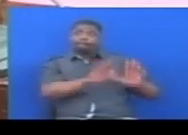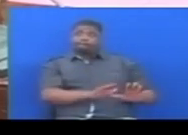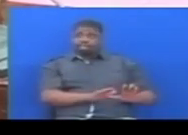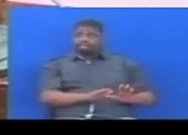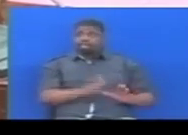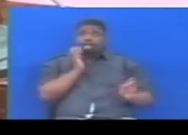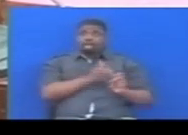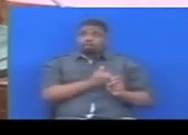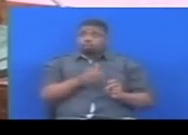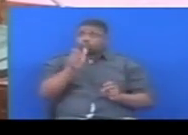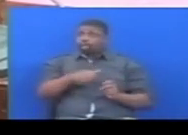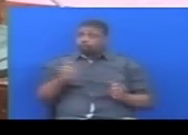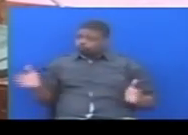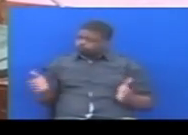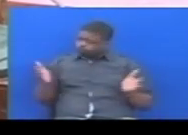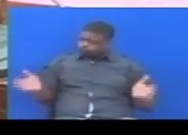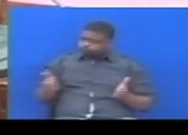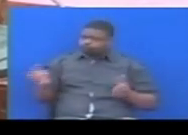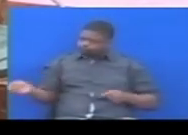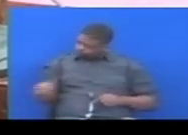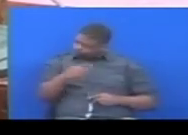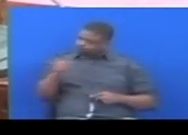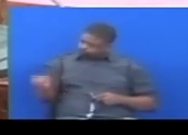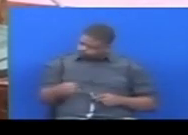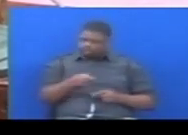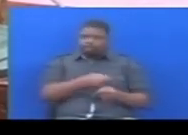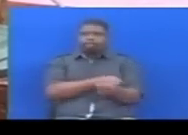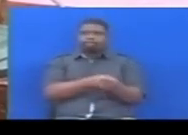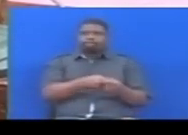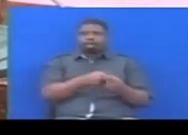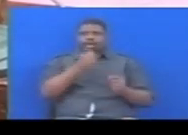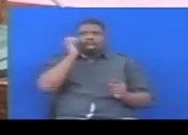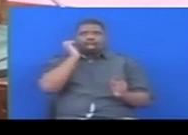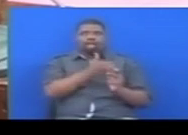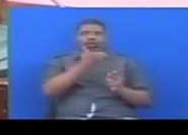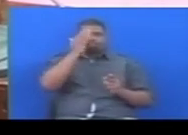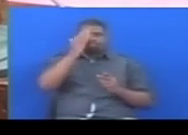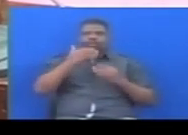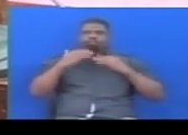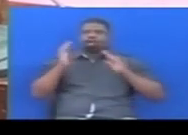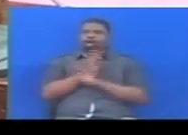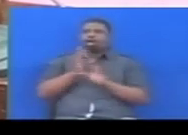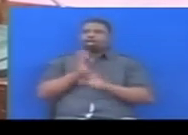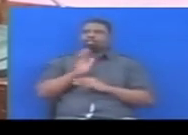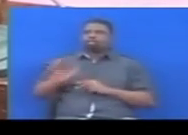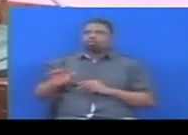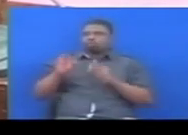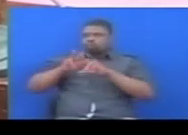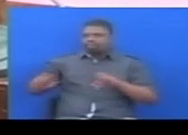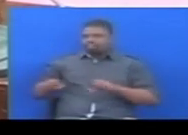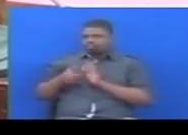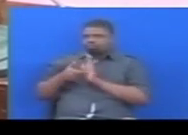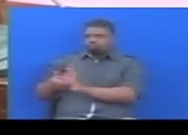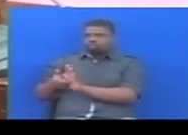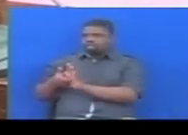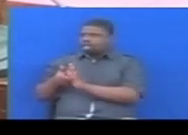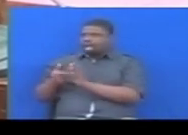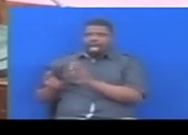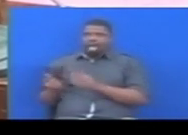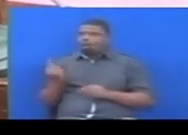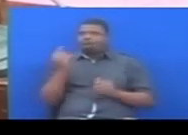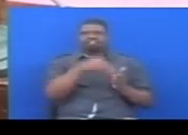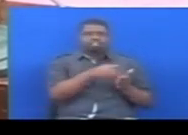VVU ili kujua hali zao, na hasa mkazo mkubwa umeelekezwa kwa wanaume ambao utafiti umeonyesha kuwa hawajitokezi sana